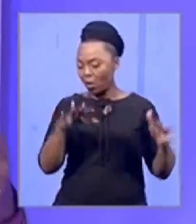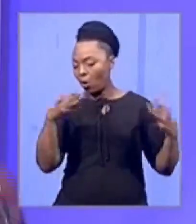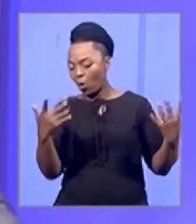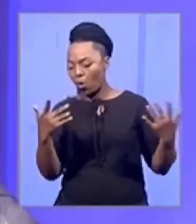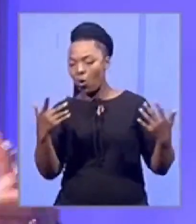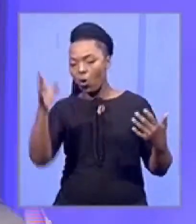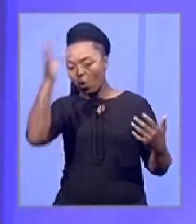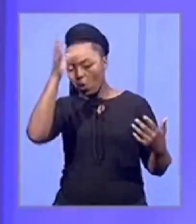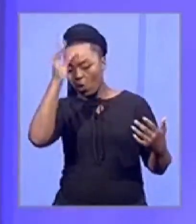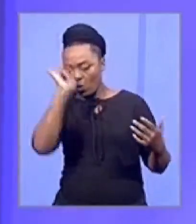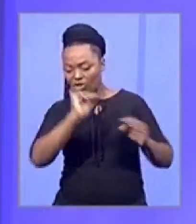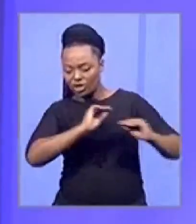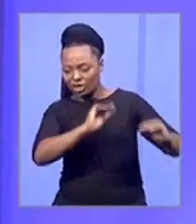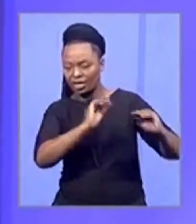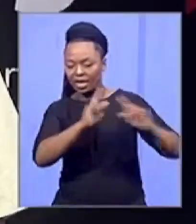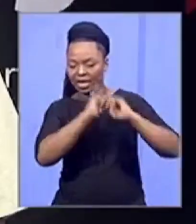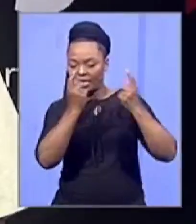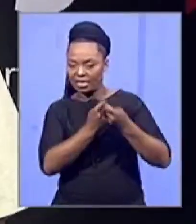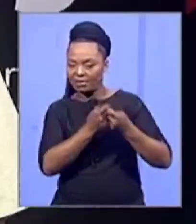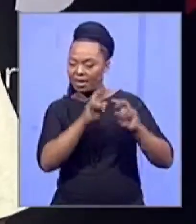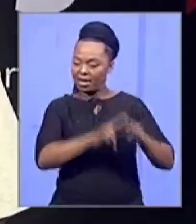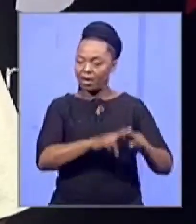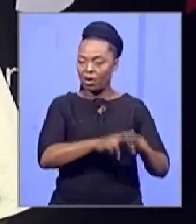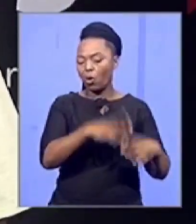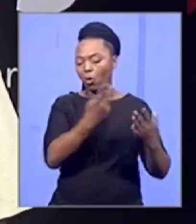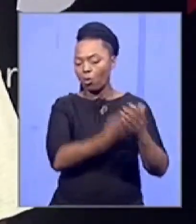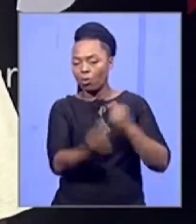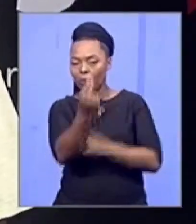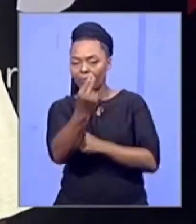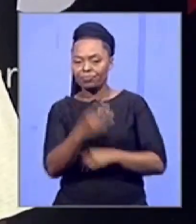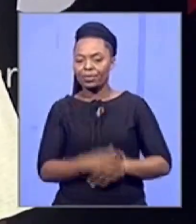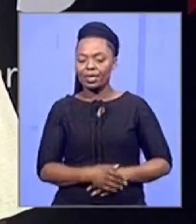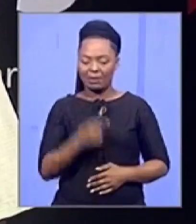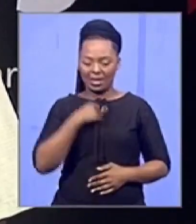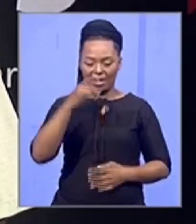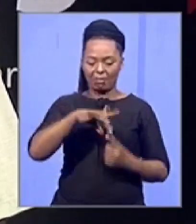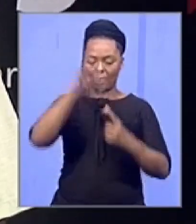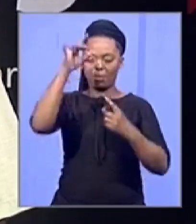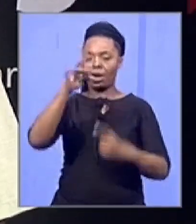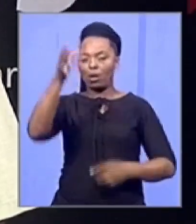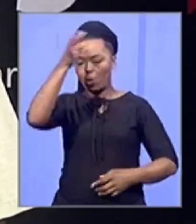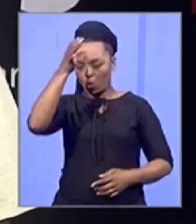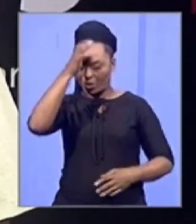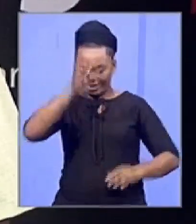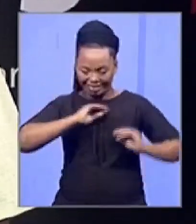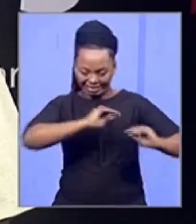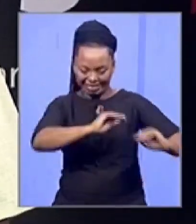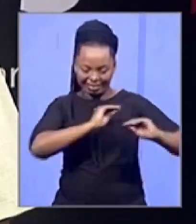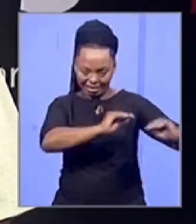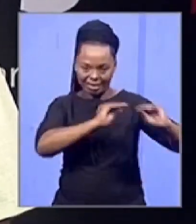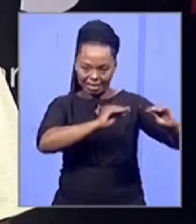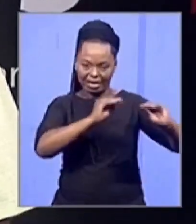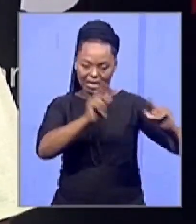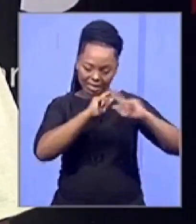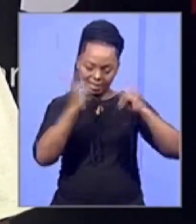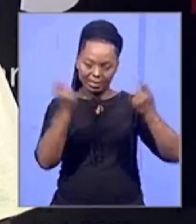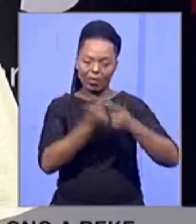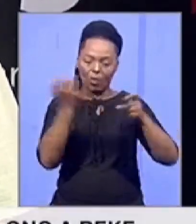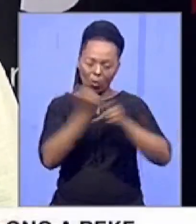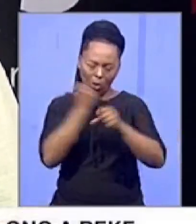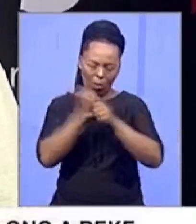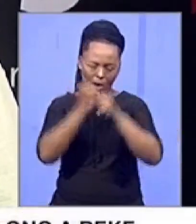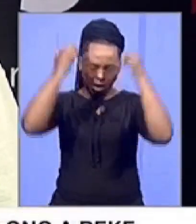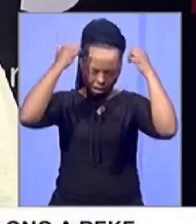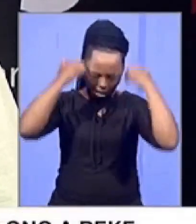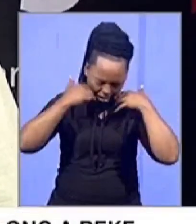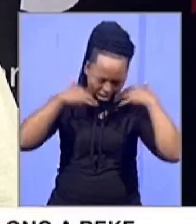bakwetlisi ba sebetsang ka yona di dihlopha ke tshebetso e bakwetlisi ba sebetsang ka sehlopha ba sebetsa ka thata mme